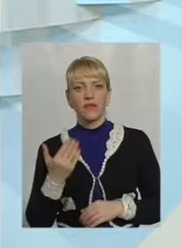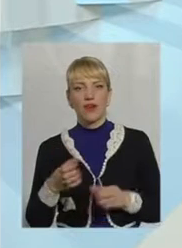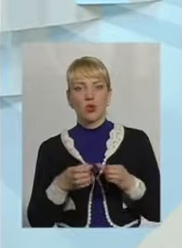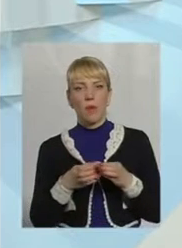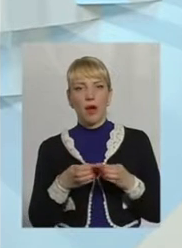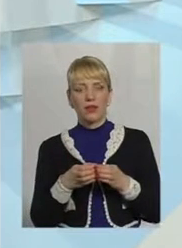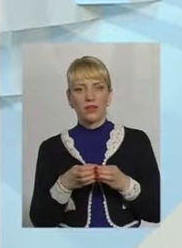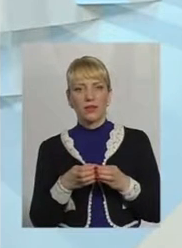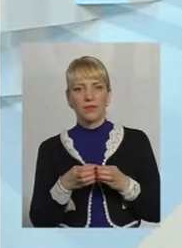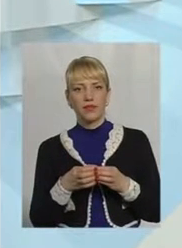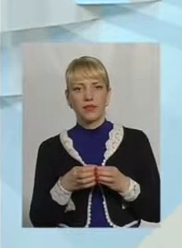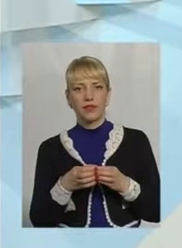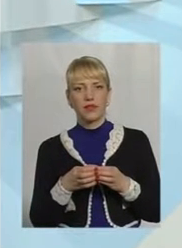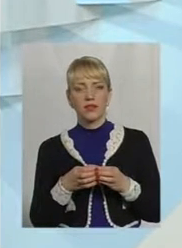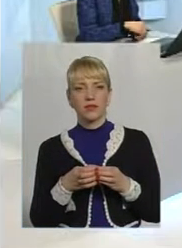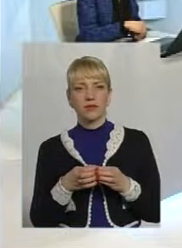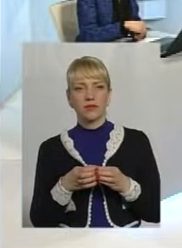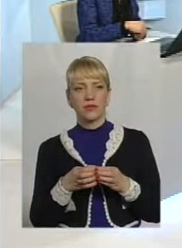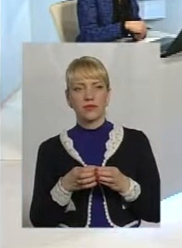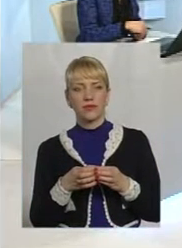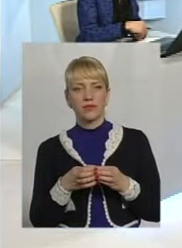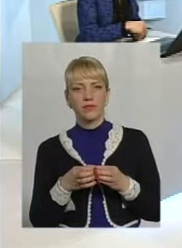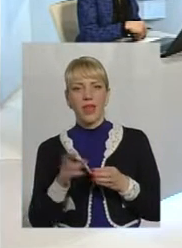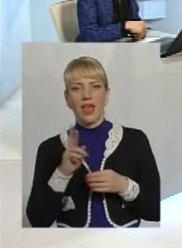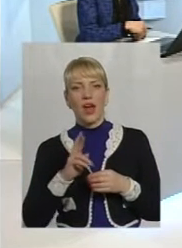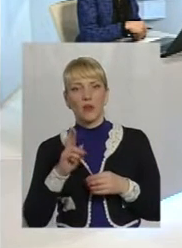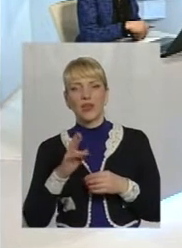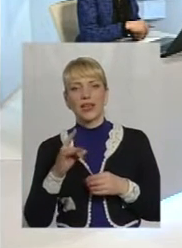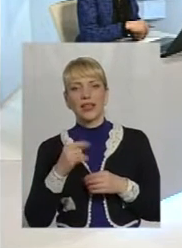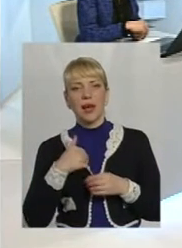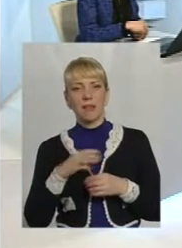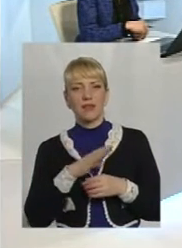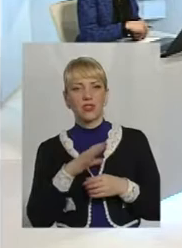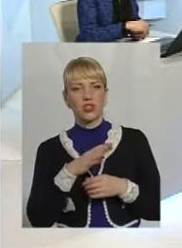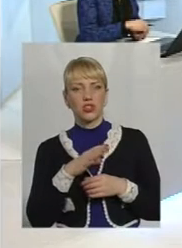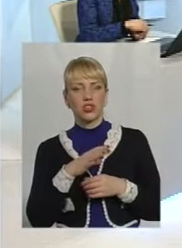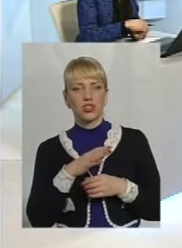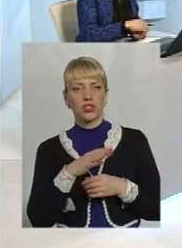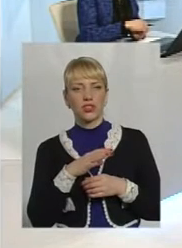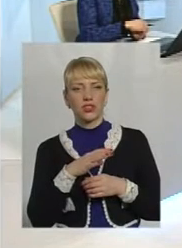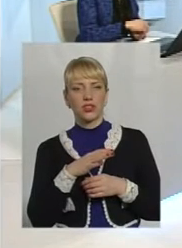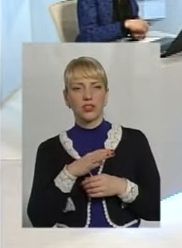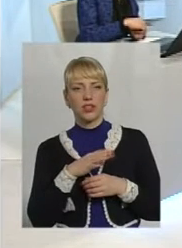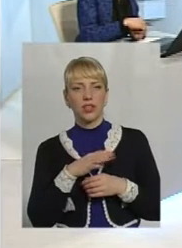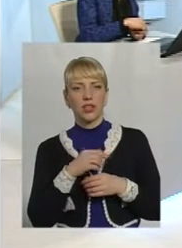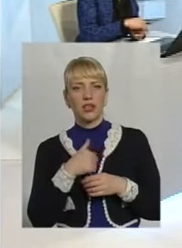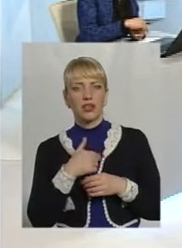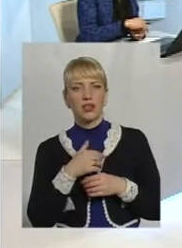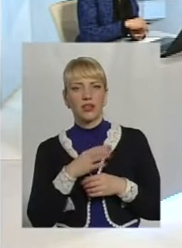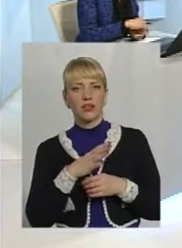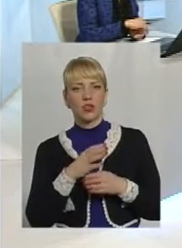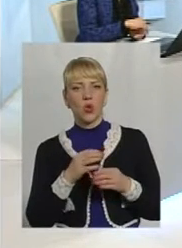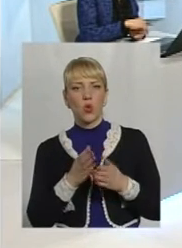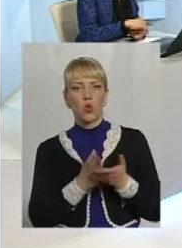партію. Це Кравчук, Дарсон, Ярмолинський район. Я бивший теж член комуністичної партії, служив в ракетних